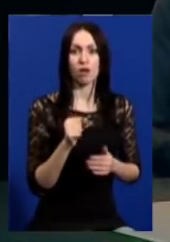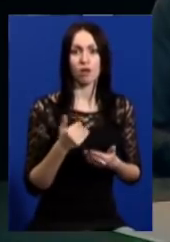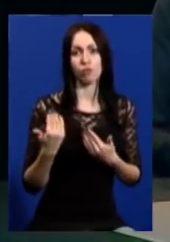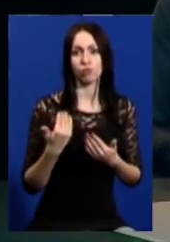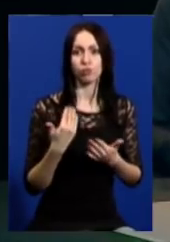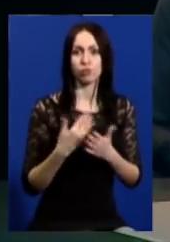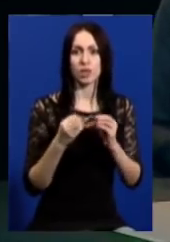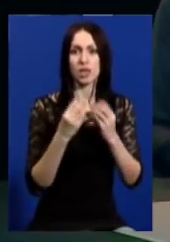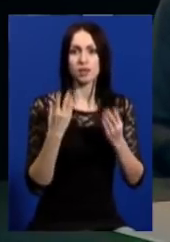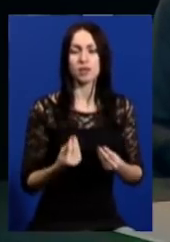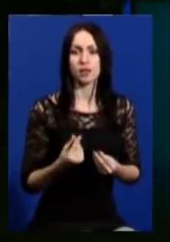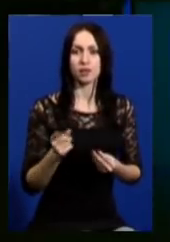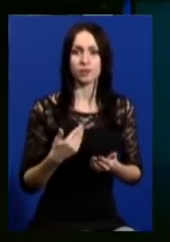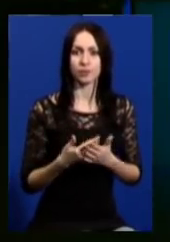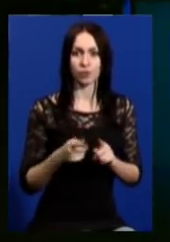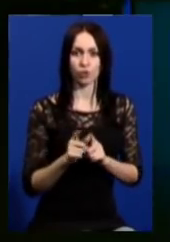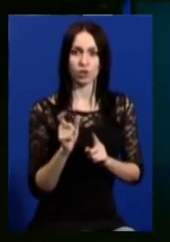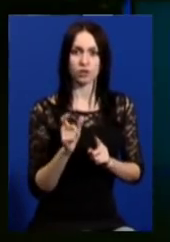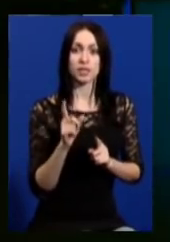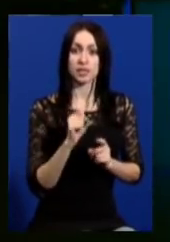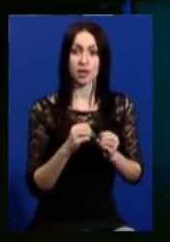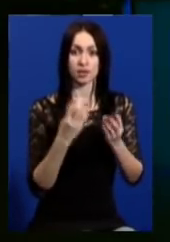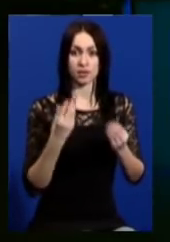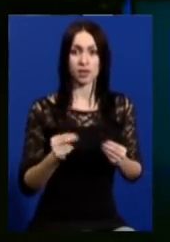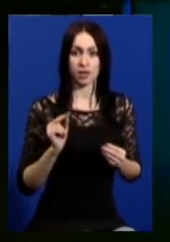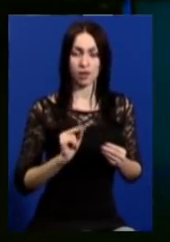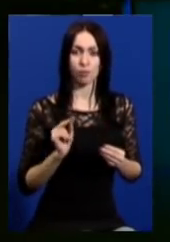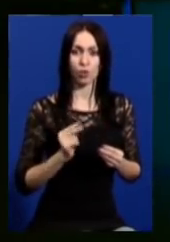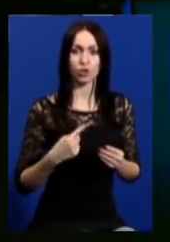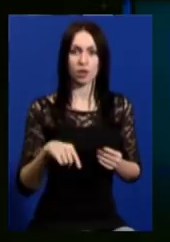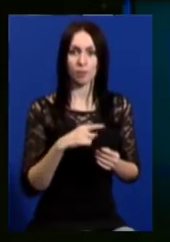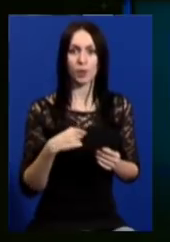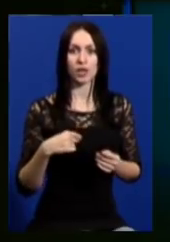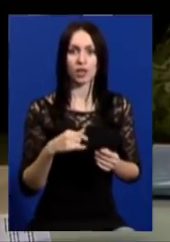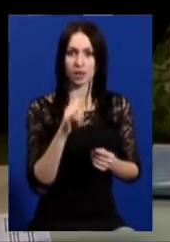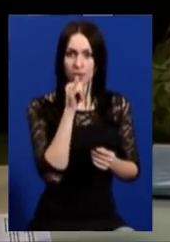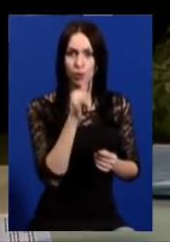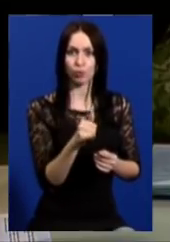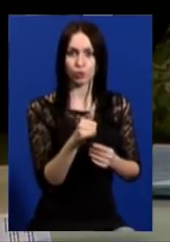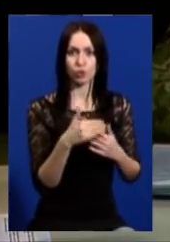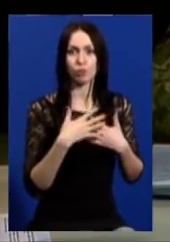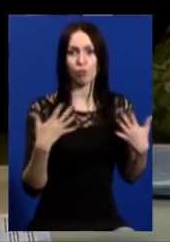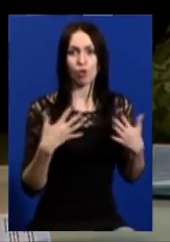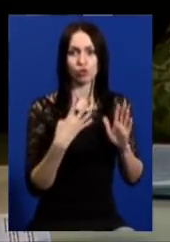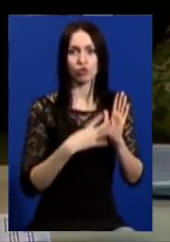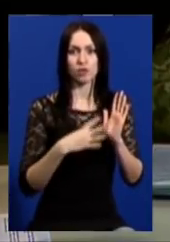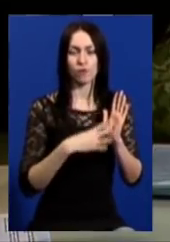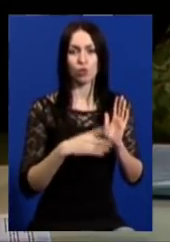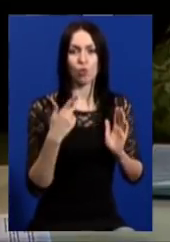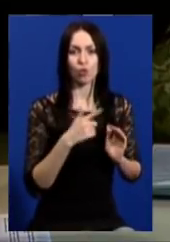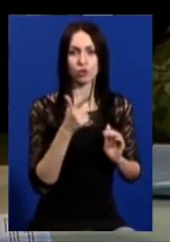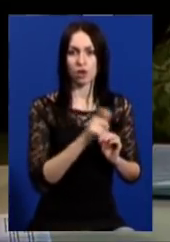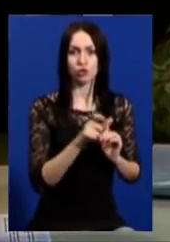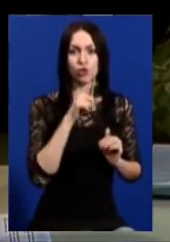майже 10 днів роботи? Майже за 10 днів роботи ми не пропустили понад 90 громадян